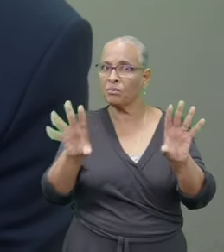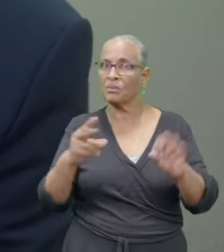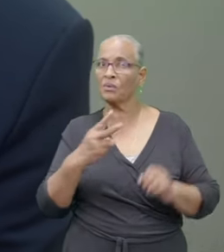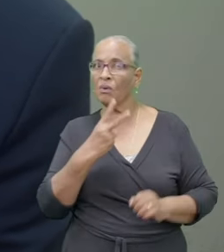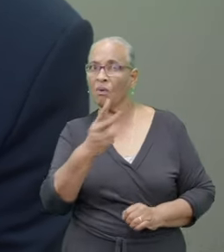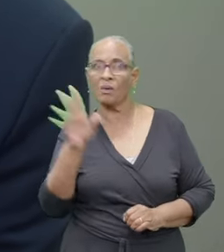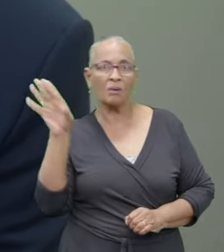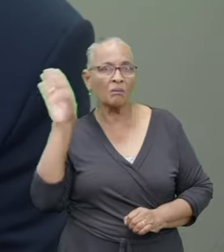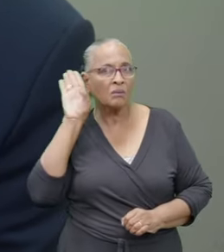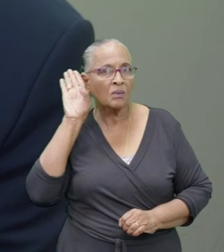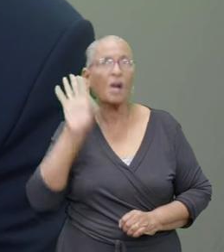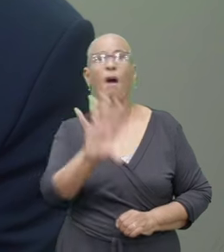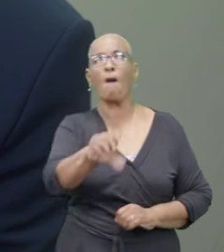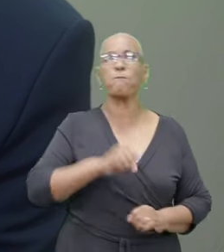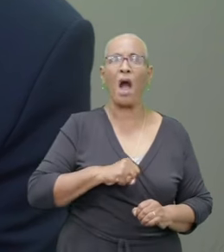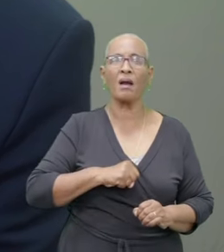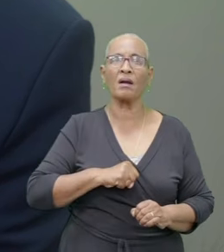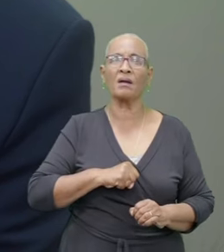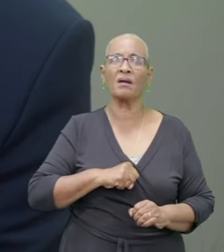wetende dat